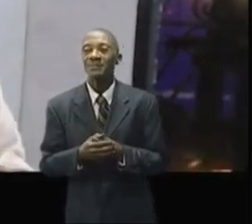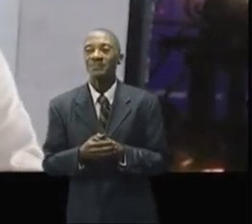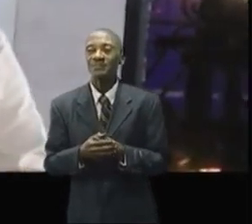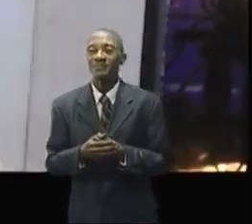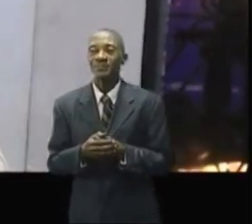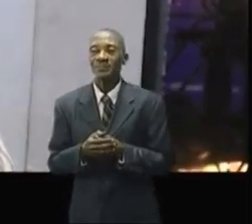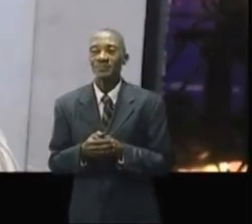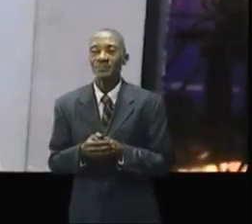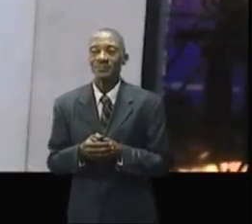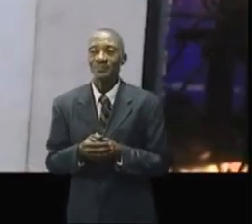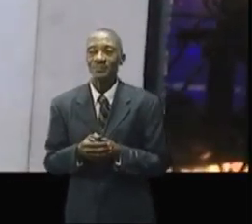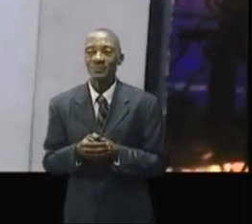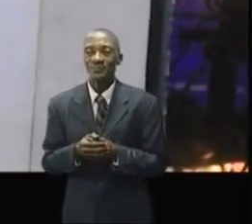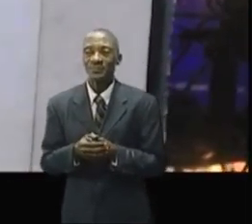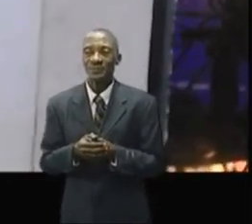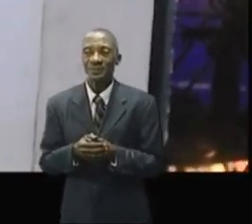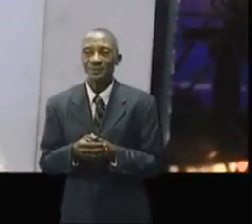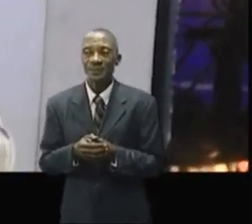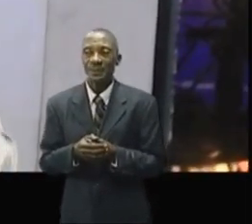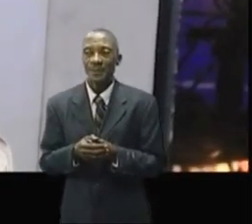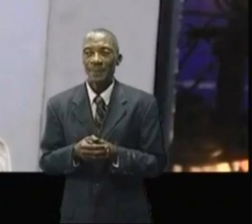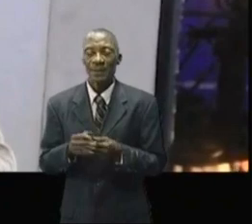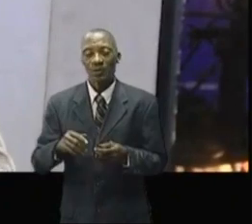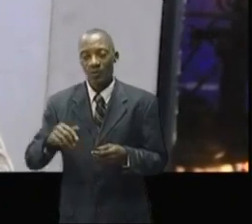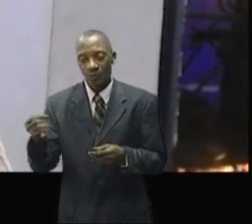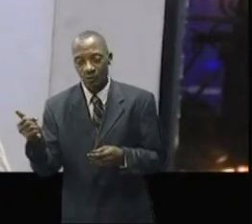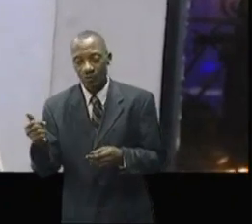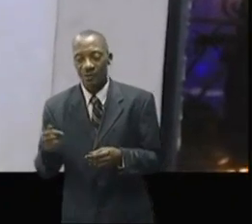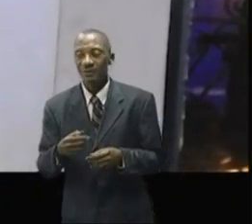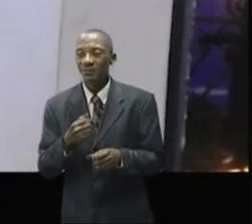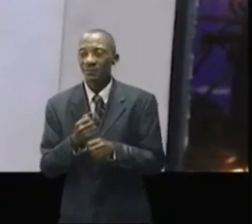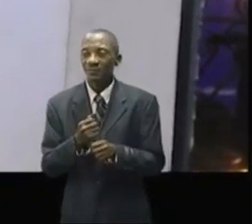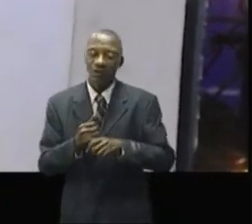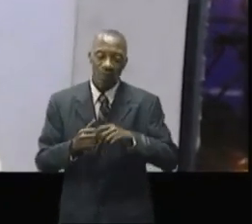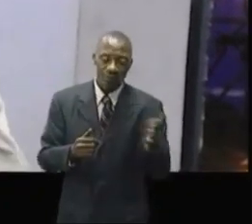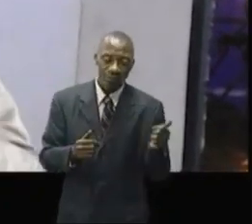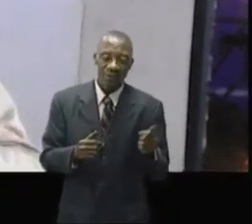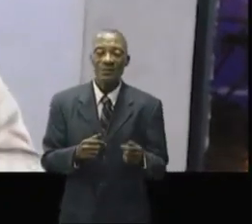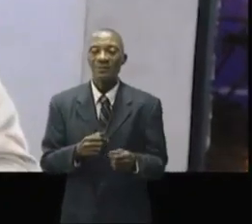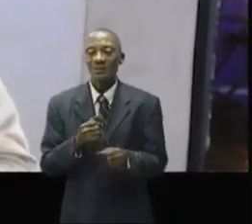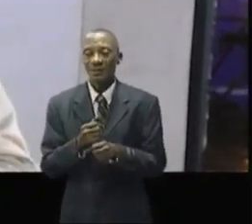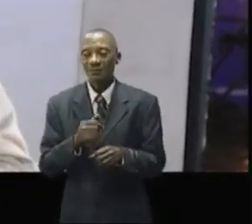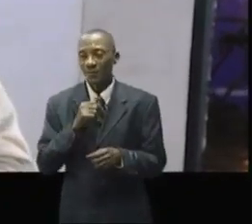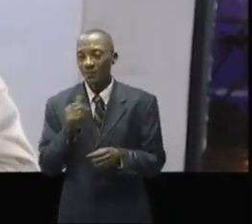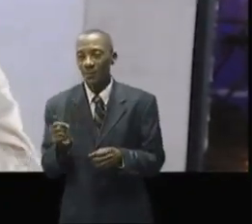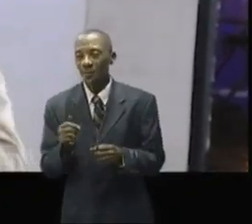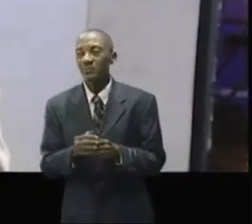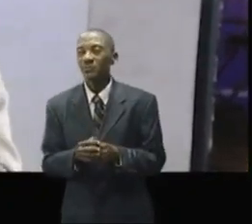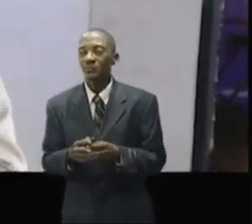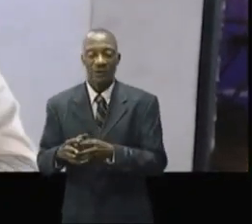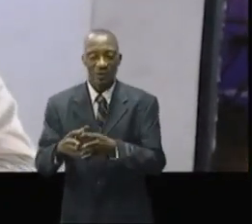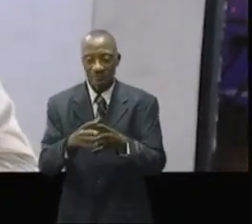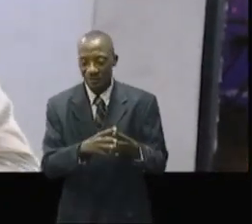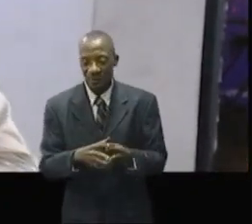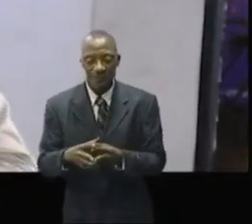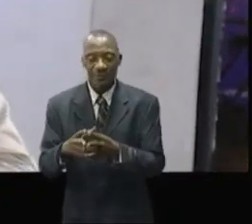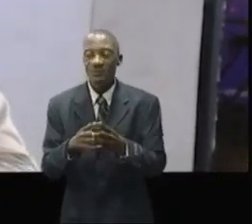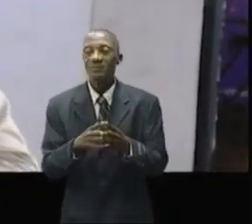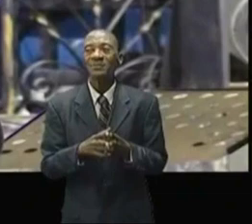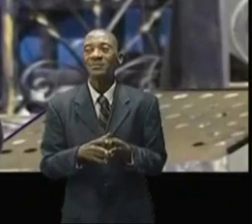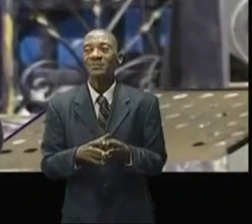faire. Parce que, vous savez, c'est la pétrise qui détermine le climat spirituel et l'héritage d'une